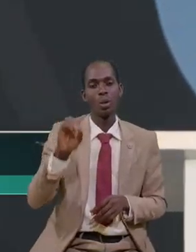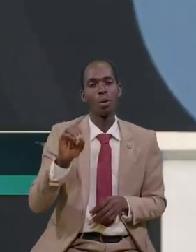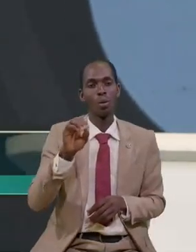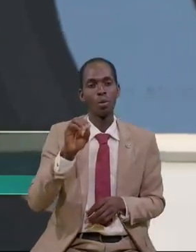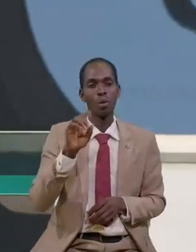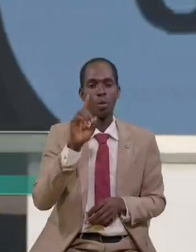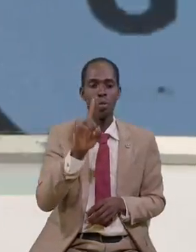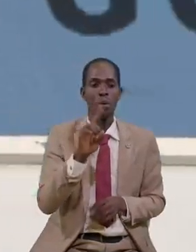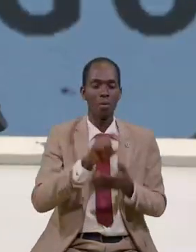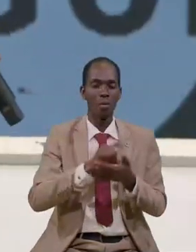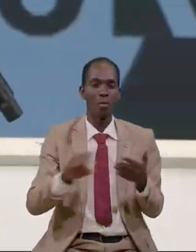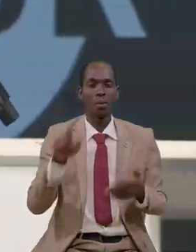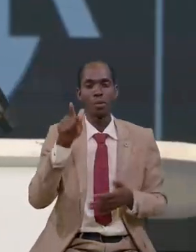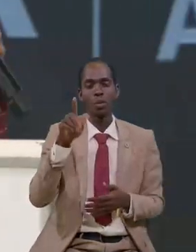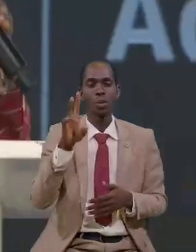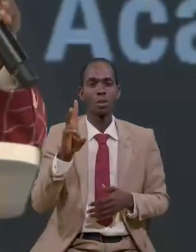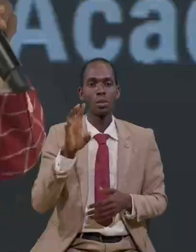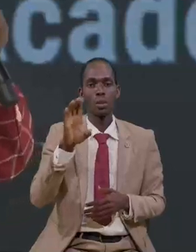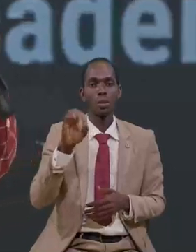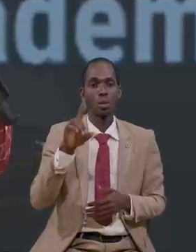1, 27.